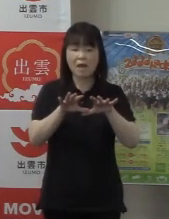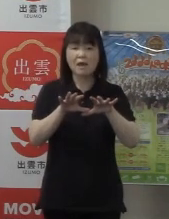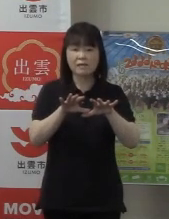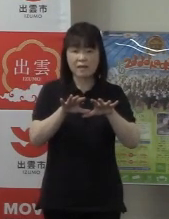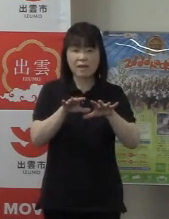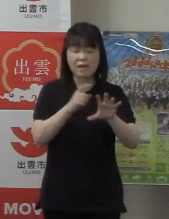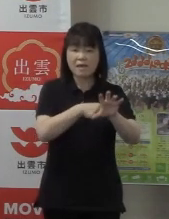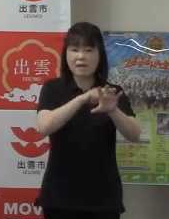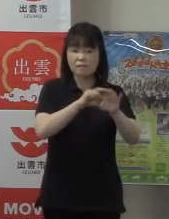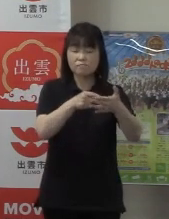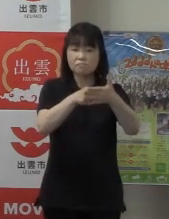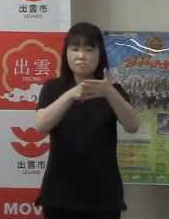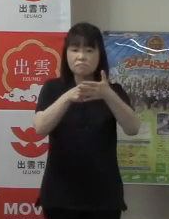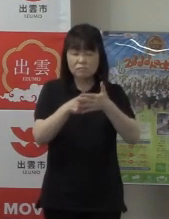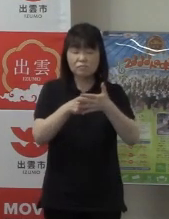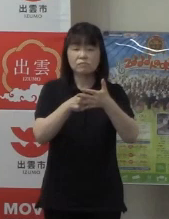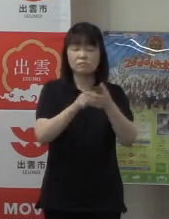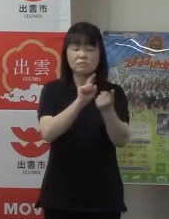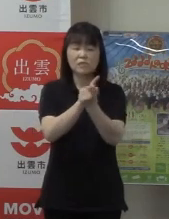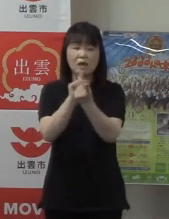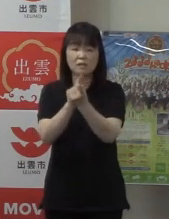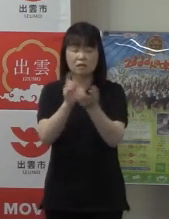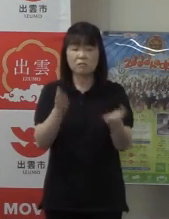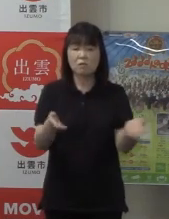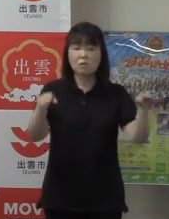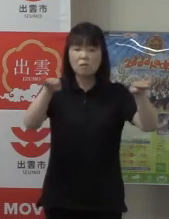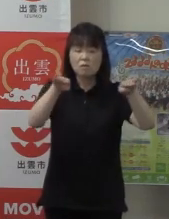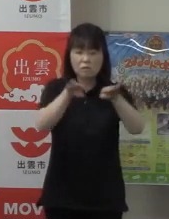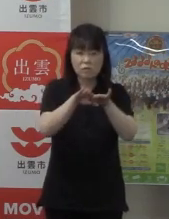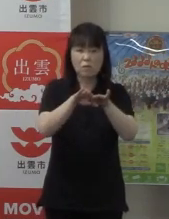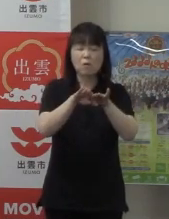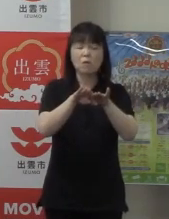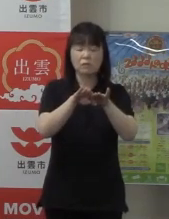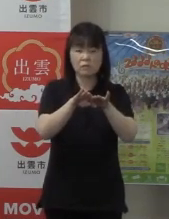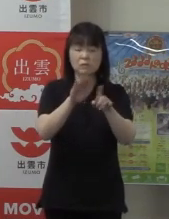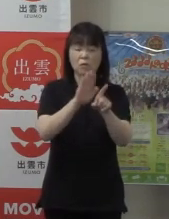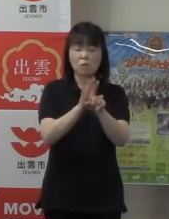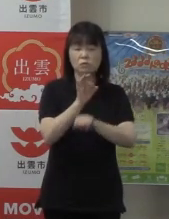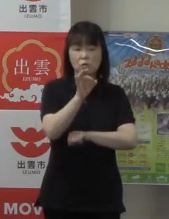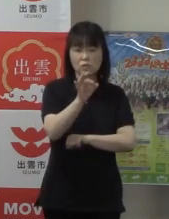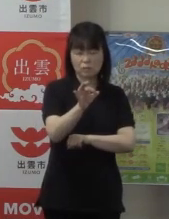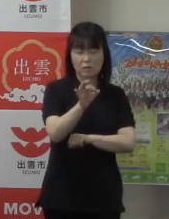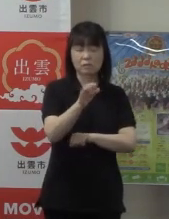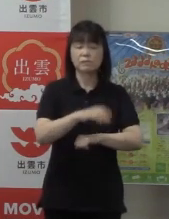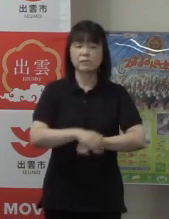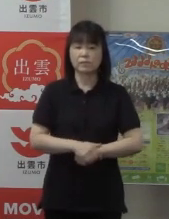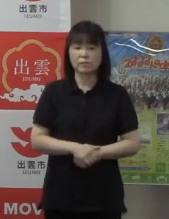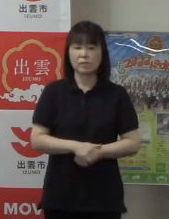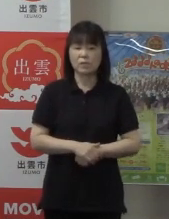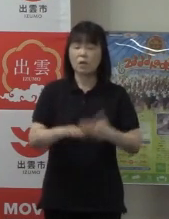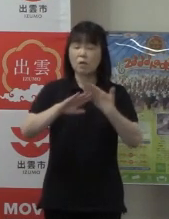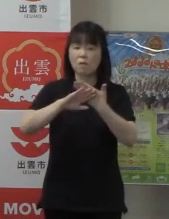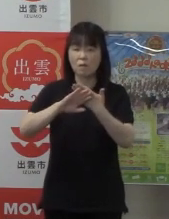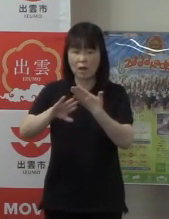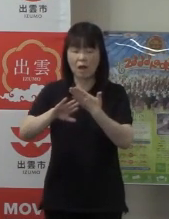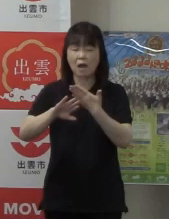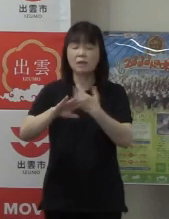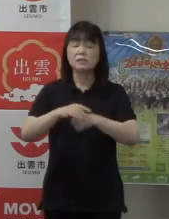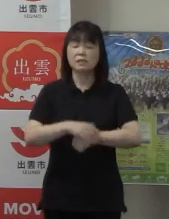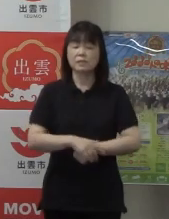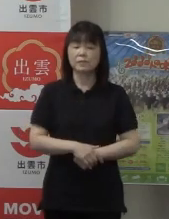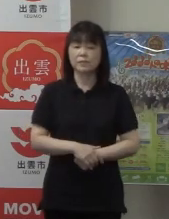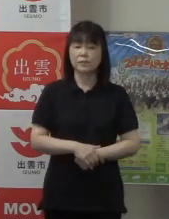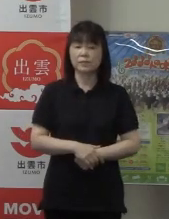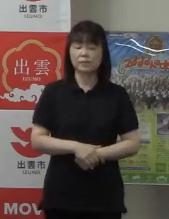助であります。まあ、ハウス補助ということ、またもう一つはその他事業採択にな